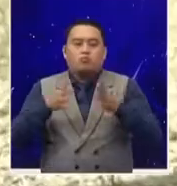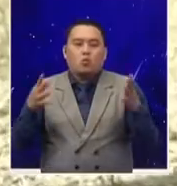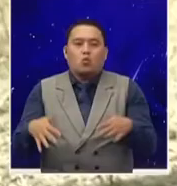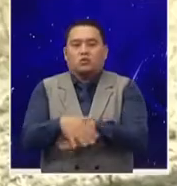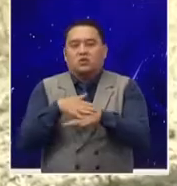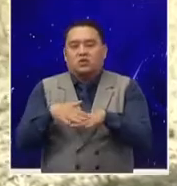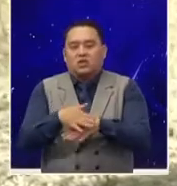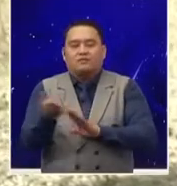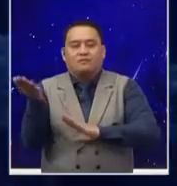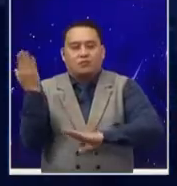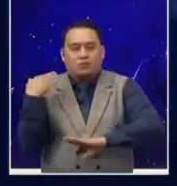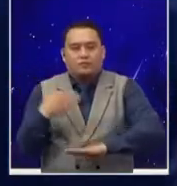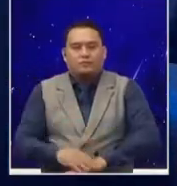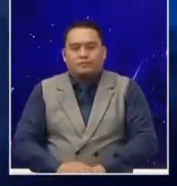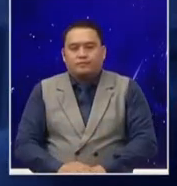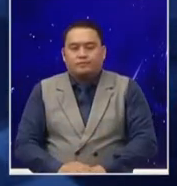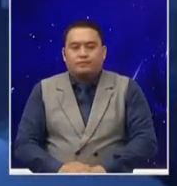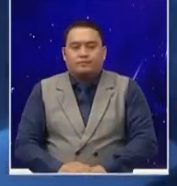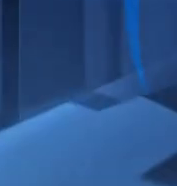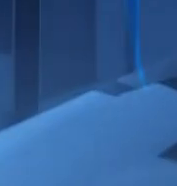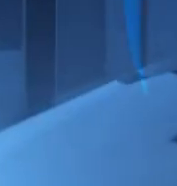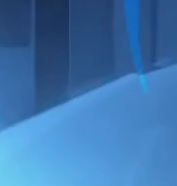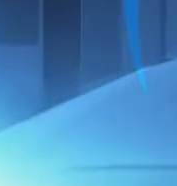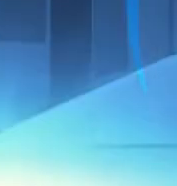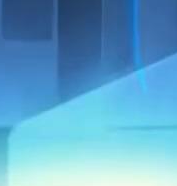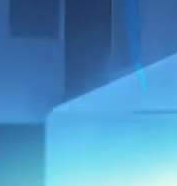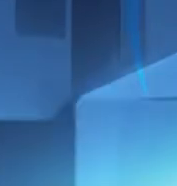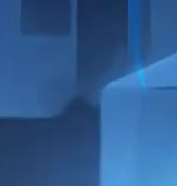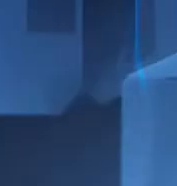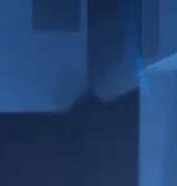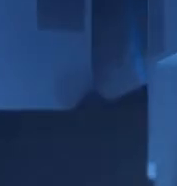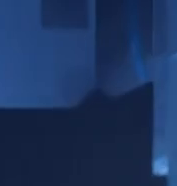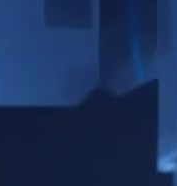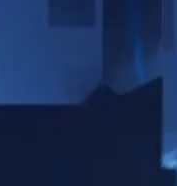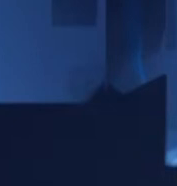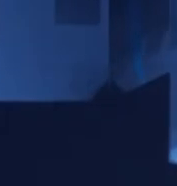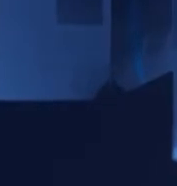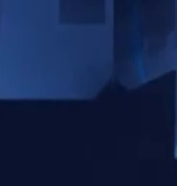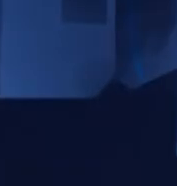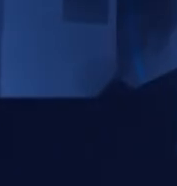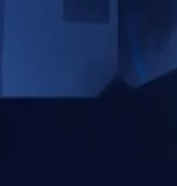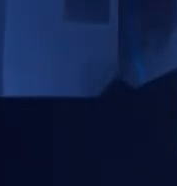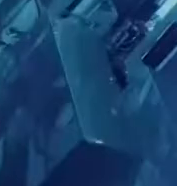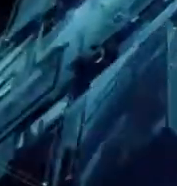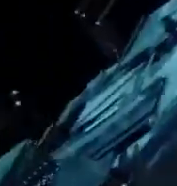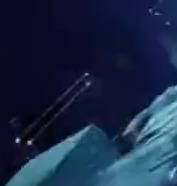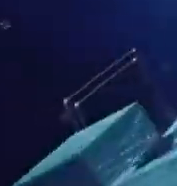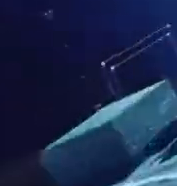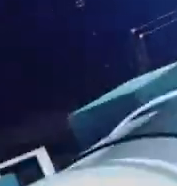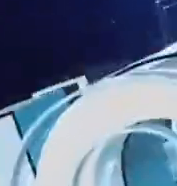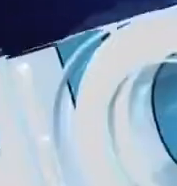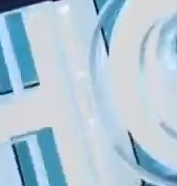к ремеслу предков. Ануар Амангельдинов, Курманжан Касымжанулы, Аманжол Жункешев, телеканал ЖТСУ.